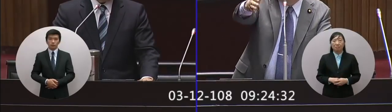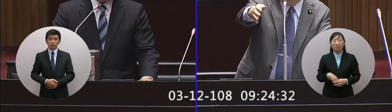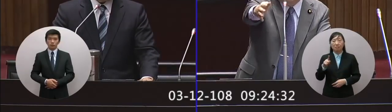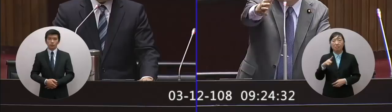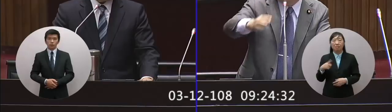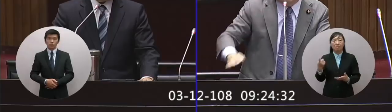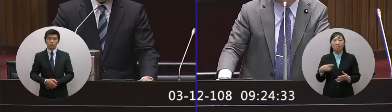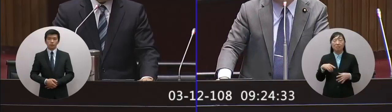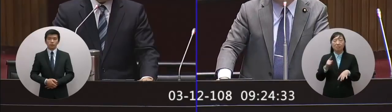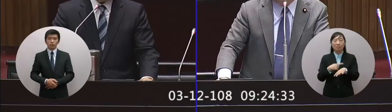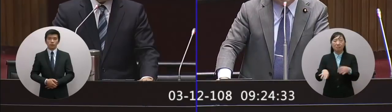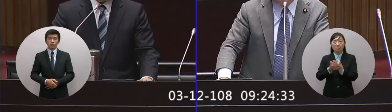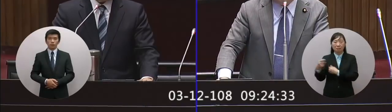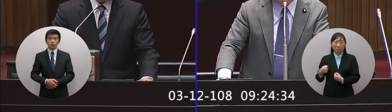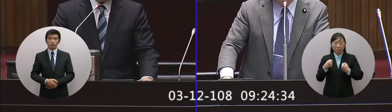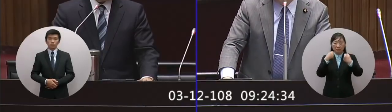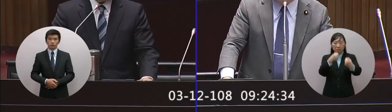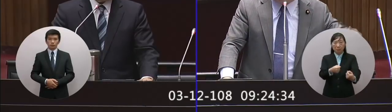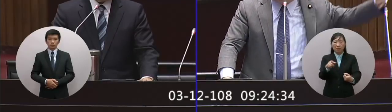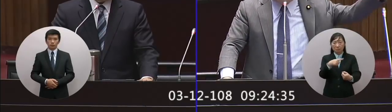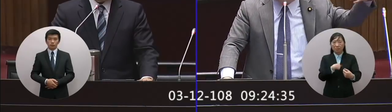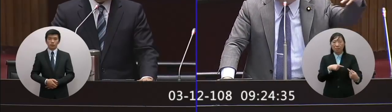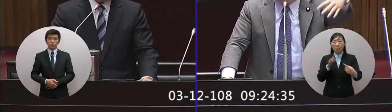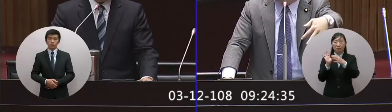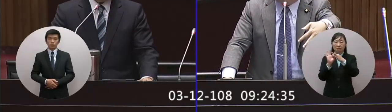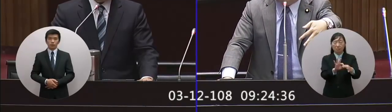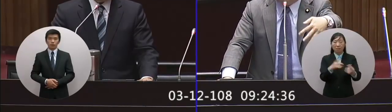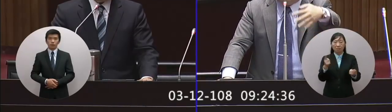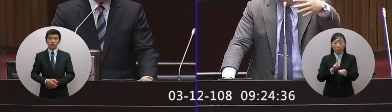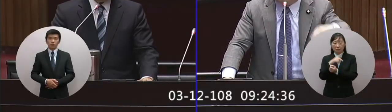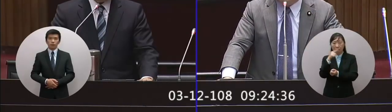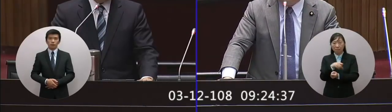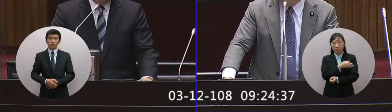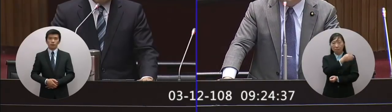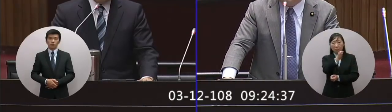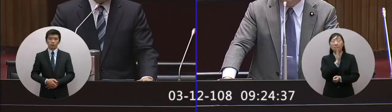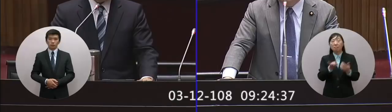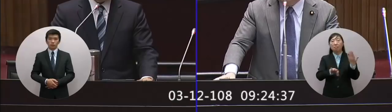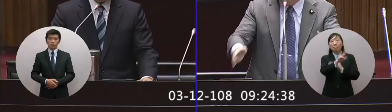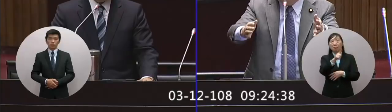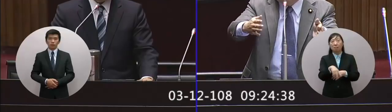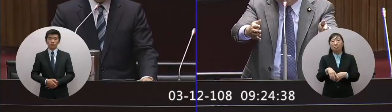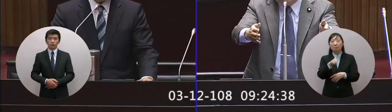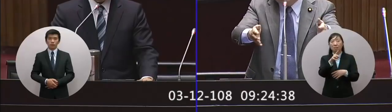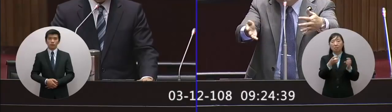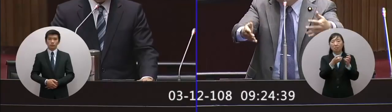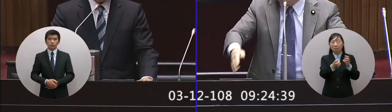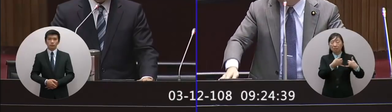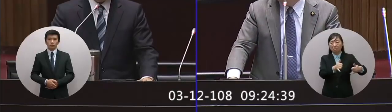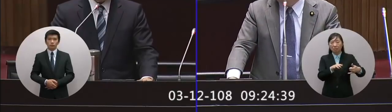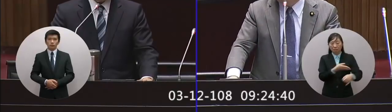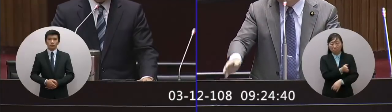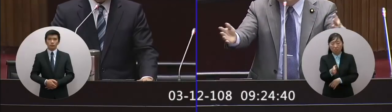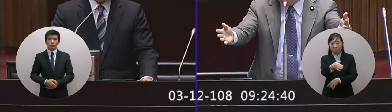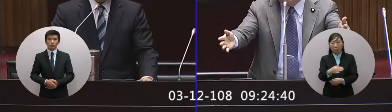观音坑，从老千坑出来再连接。那从林口这边下去的车是走台105线道，那个路有弯曲，而